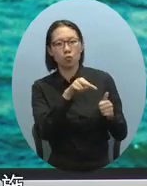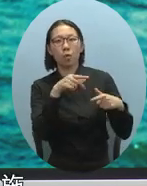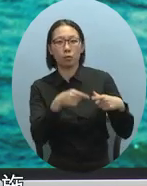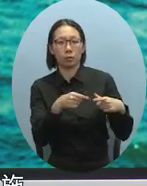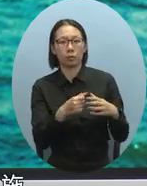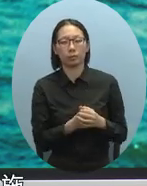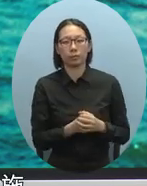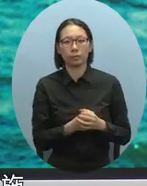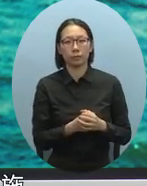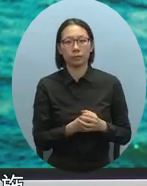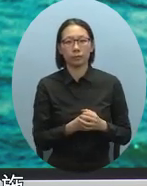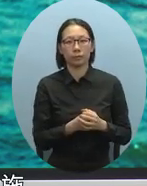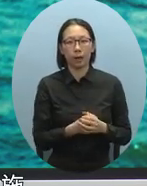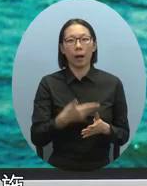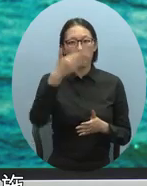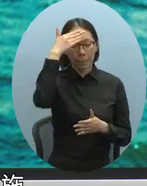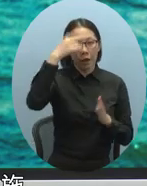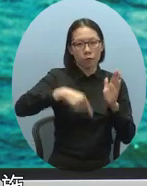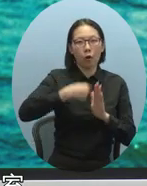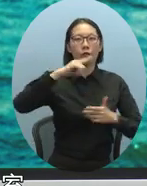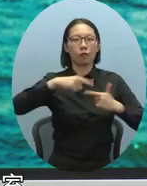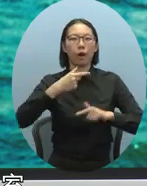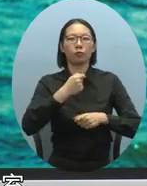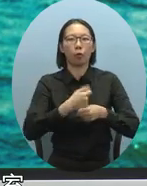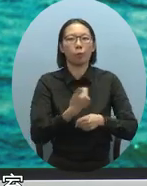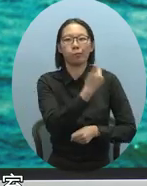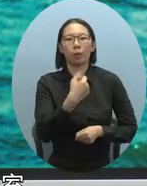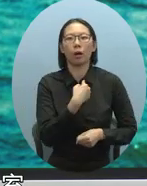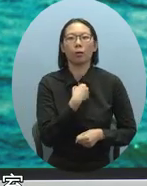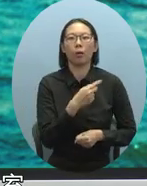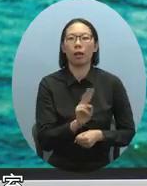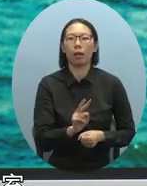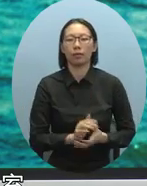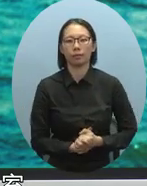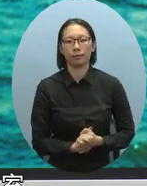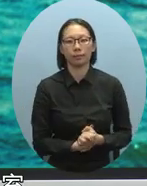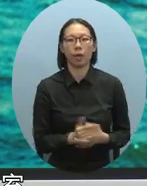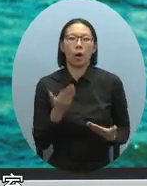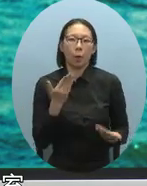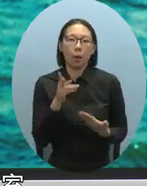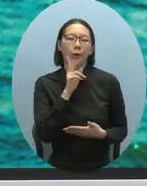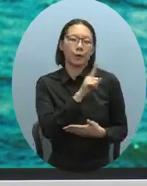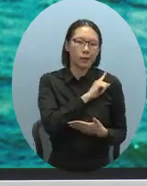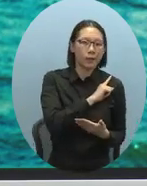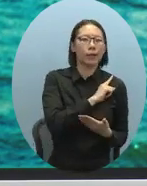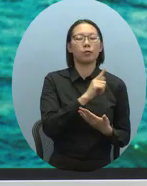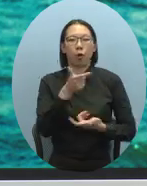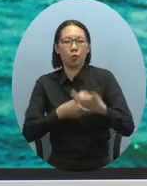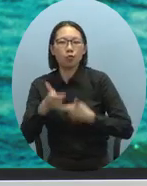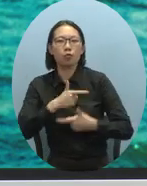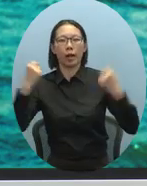这些防护感染的措施。至于私人拥有或者营运的健身室呢，我相